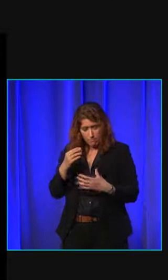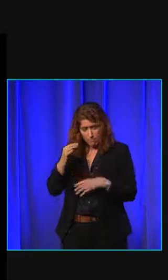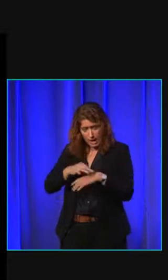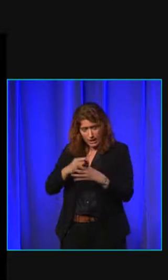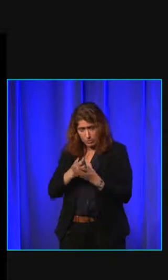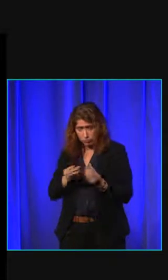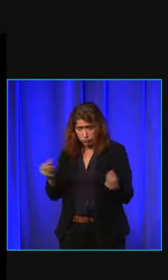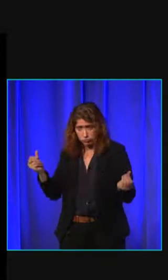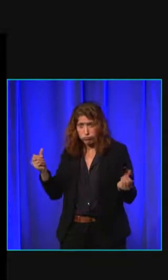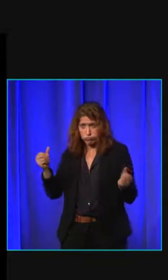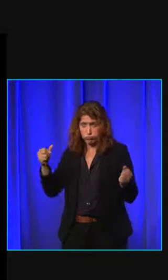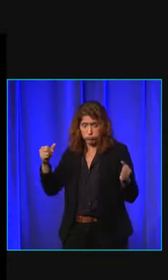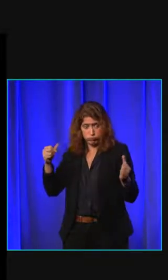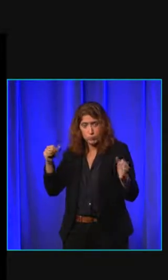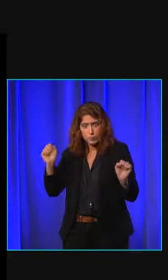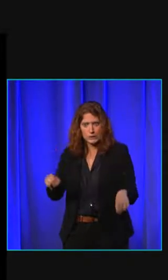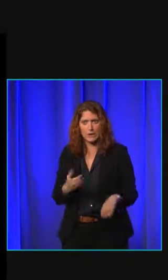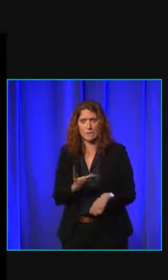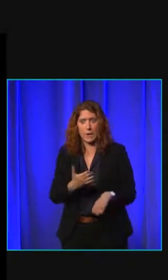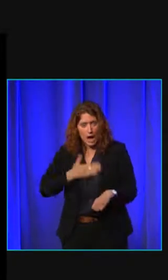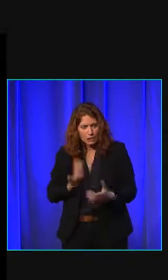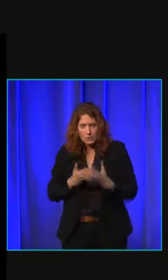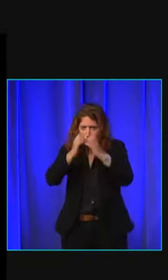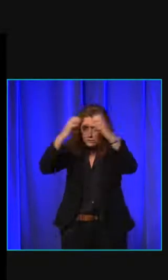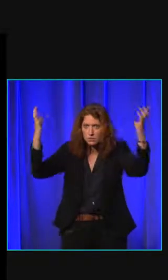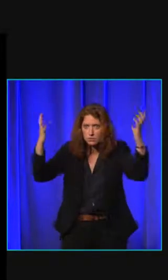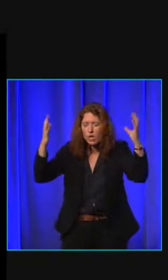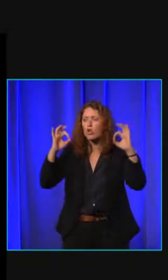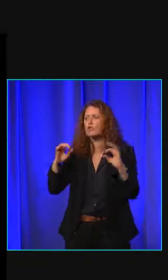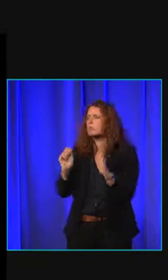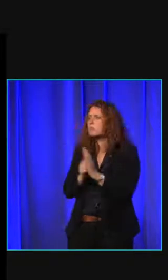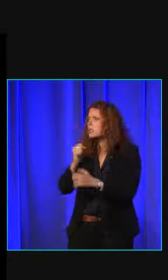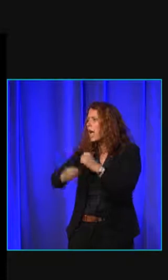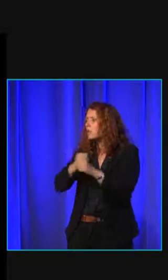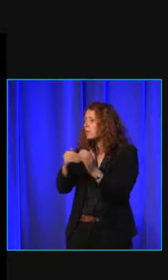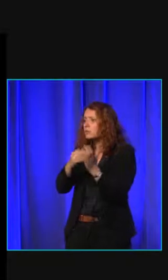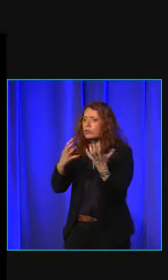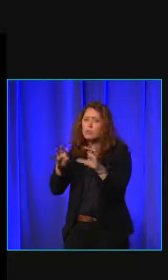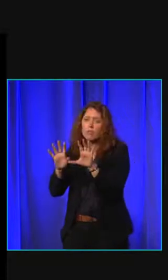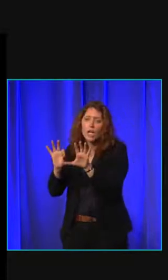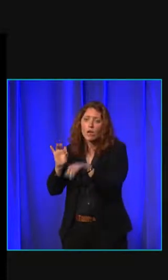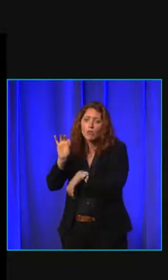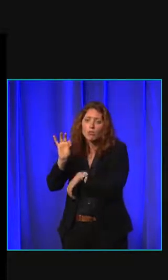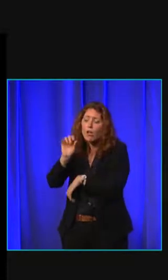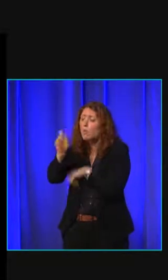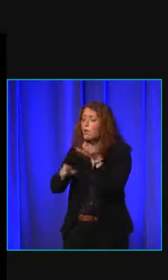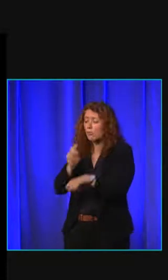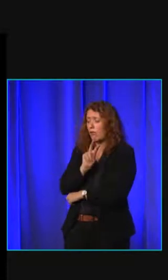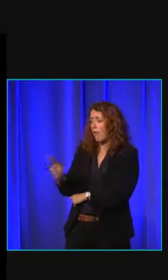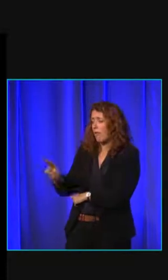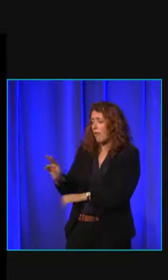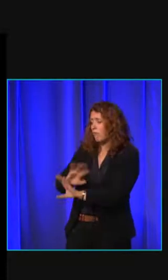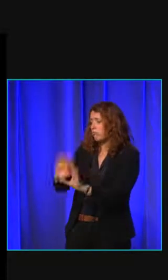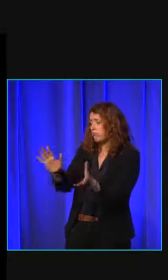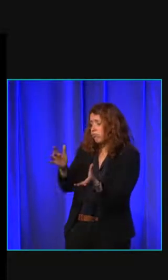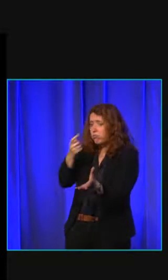guérisons. Alors, il a été pris dans les années 50 un petit peu comme un charlatan parce qu'on n'est pas arrivé à expliquer. Moi, ce que je sais,